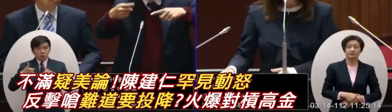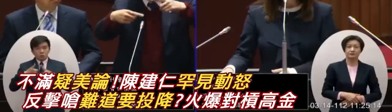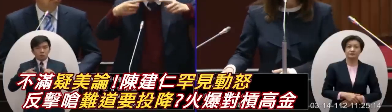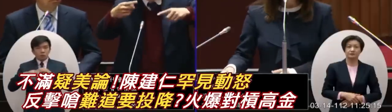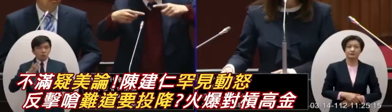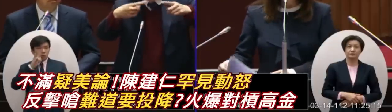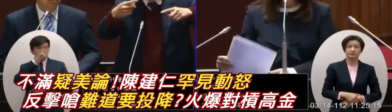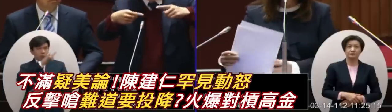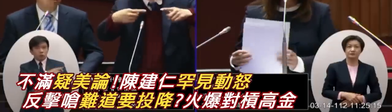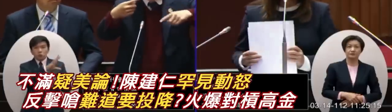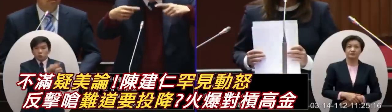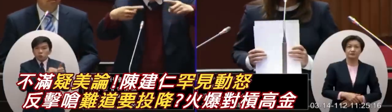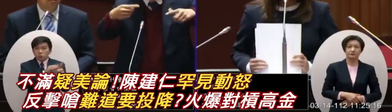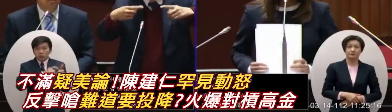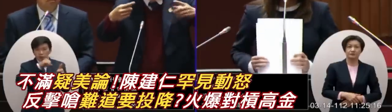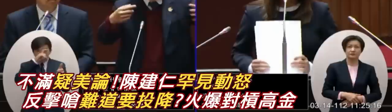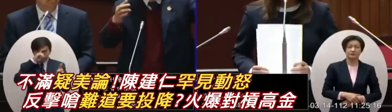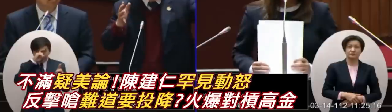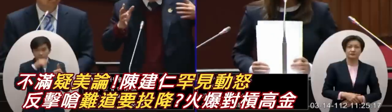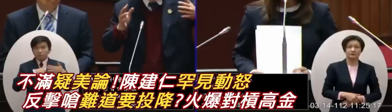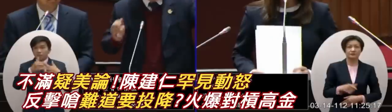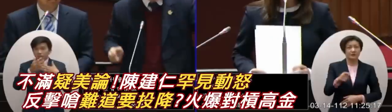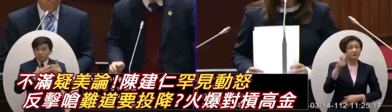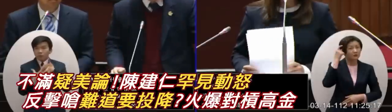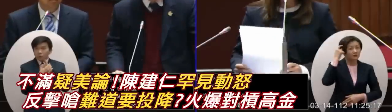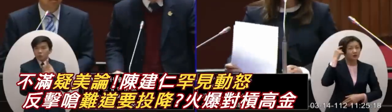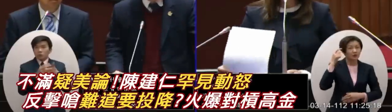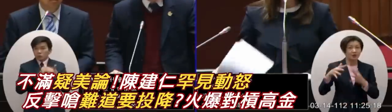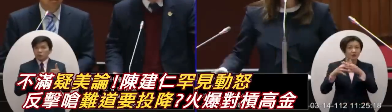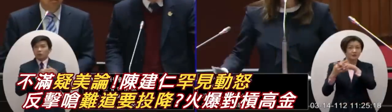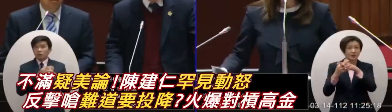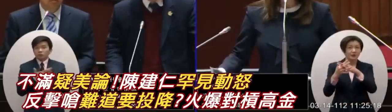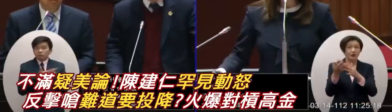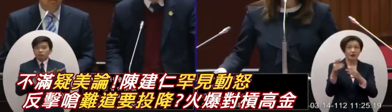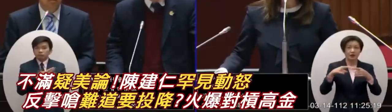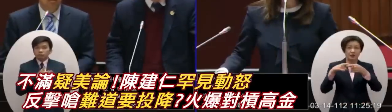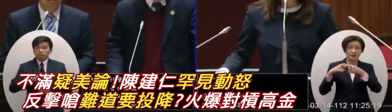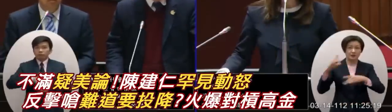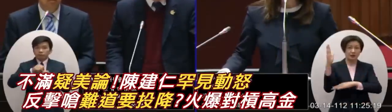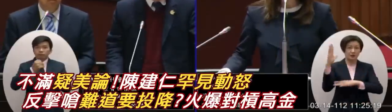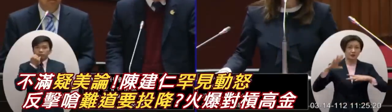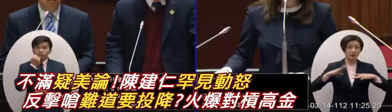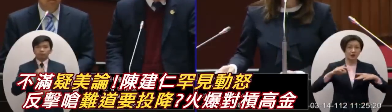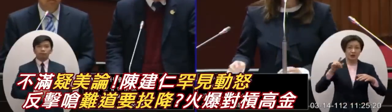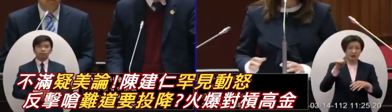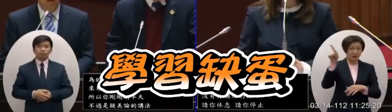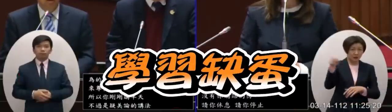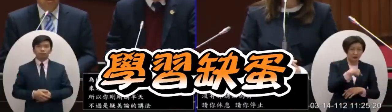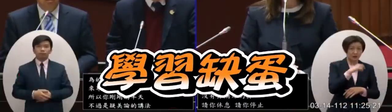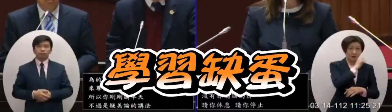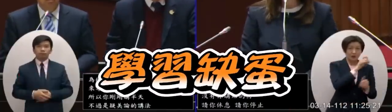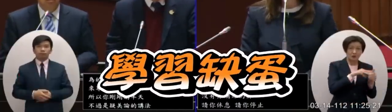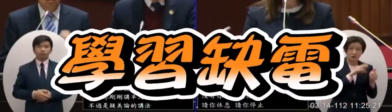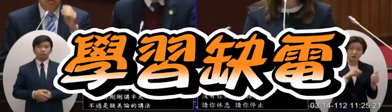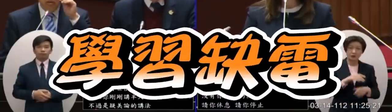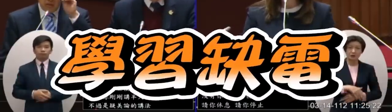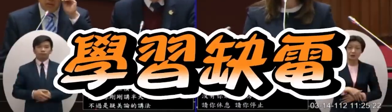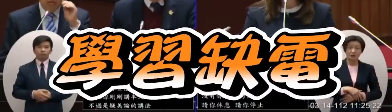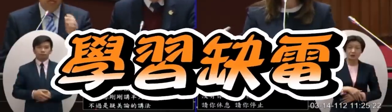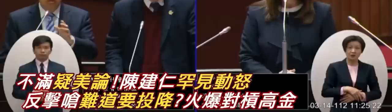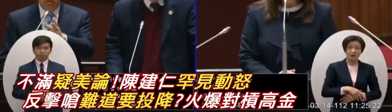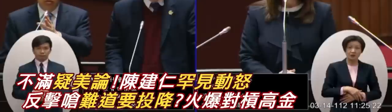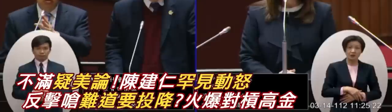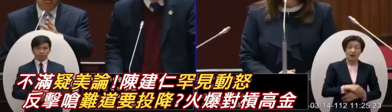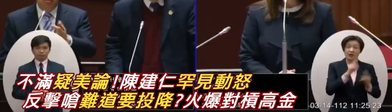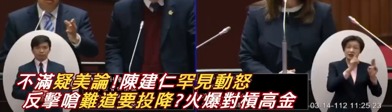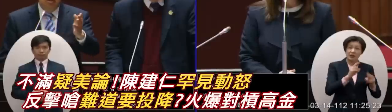事实上，这是深化两国或者两个集团之间的交流。 所以你认为美国的这些联邦官员是来这里学习的？学习什么？学习缺蛋，学习缺